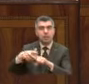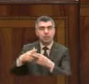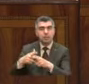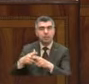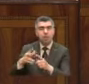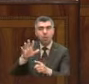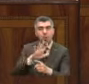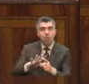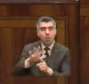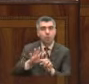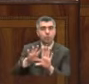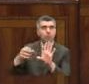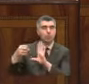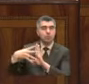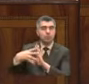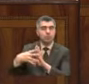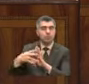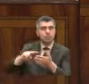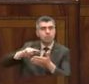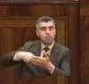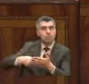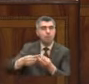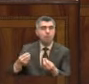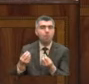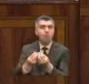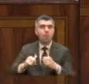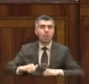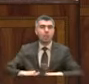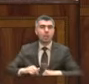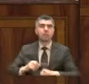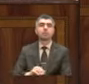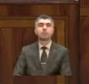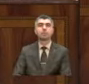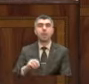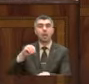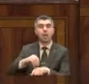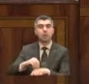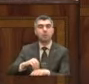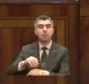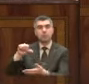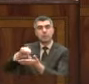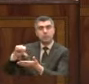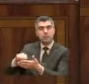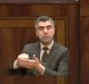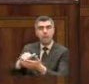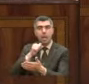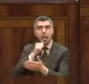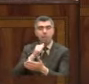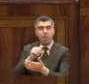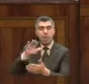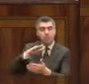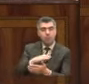بالطاقات المتجددة وتم التوقيع مع وزارة الصناعة على هذا الأمر، ثم أيضا تزويد جميع محطات تحلية المياه في إطار البرنامج ديال